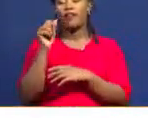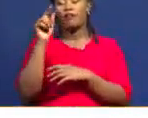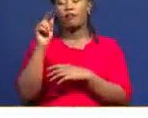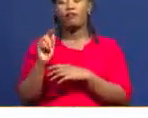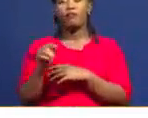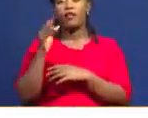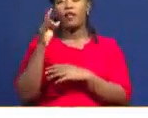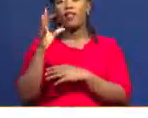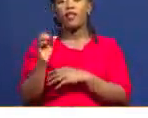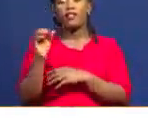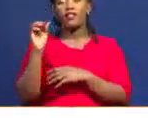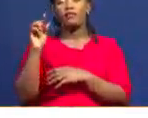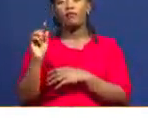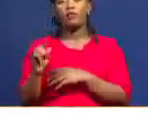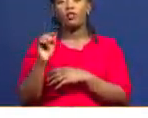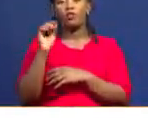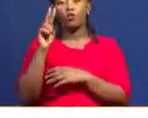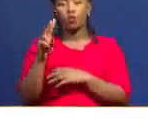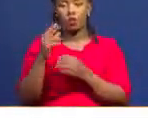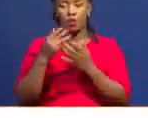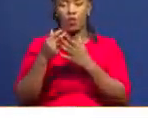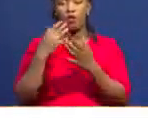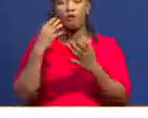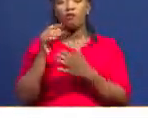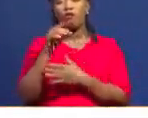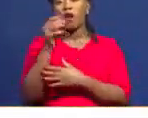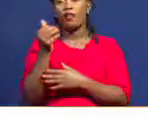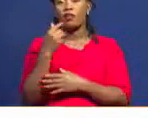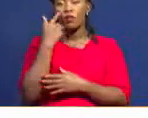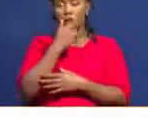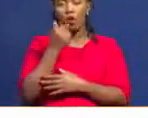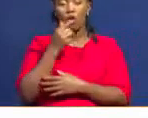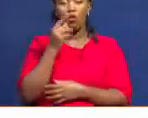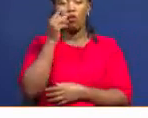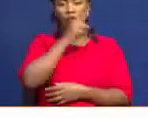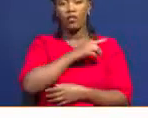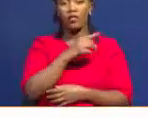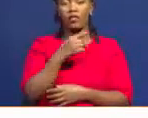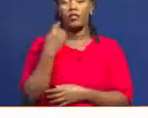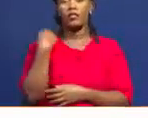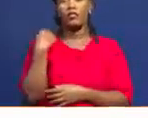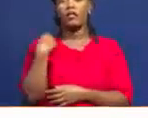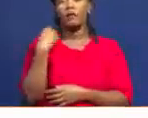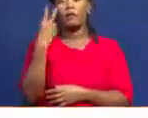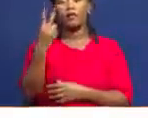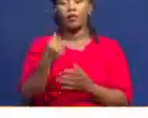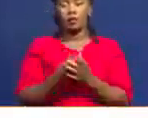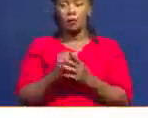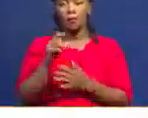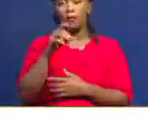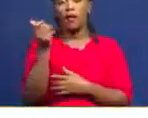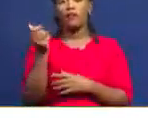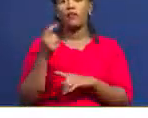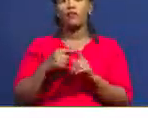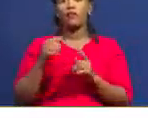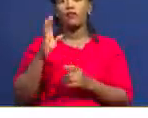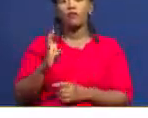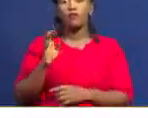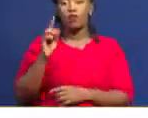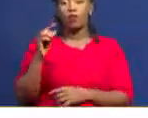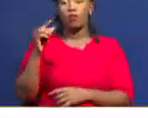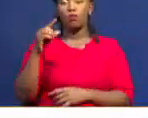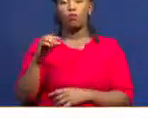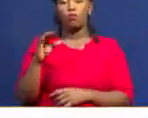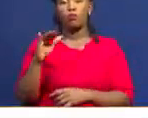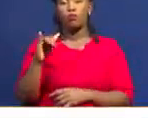sekunde 30.2 mbele ya Edna Chepkemoi aliyeridhika nafasi ya pili, huku Titus Kiprotich kutoka Elgeyo Marakwet akiibuka mshindi